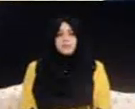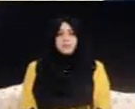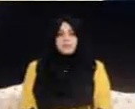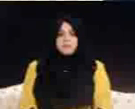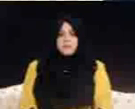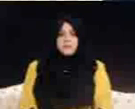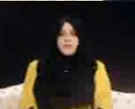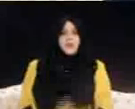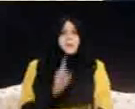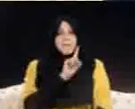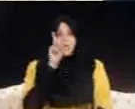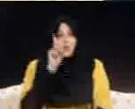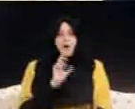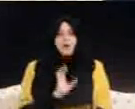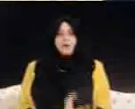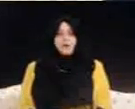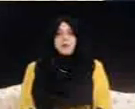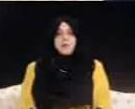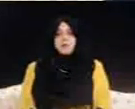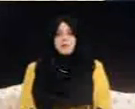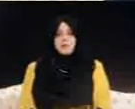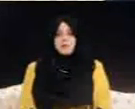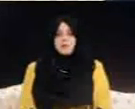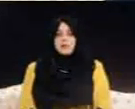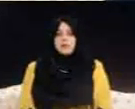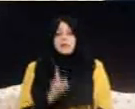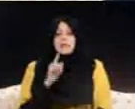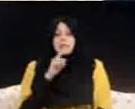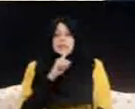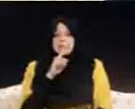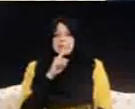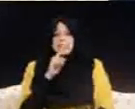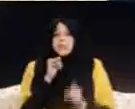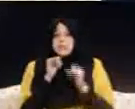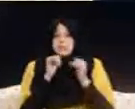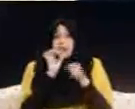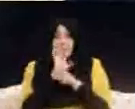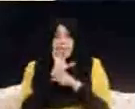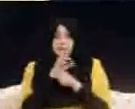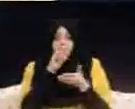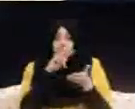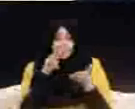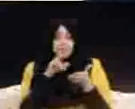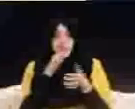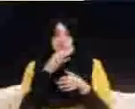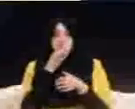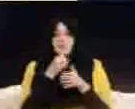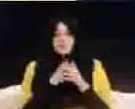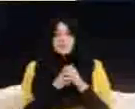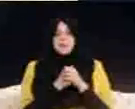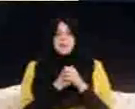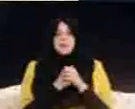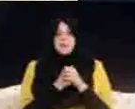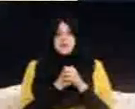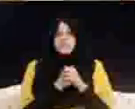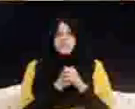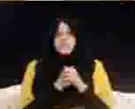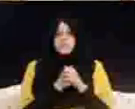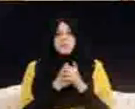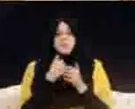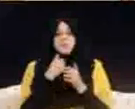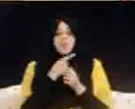بالباطل، لا يجوز. فأنت قلت في سؤالك في هذه المراسلة، نعم، بحكم امتلاك ما قرأه